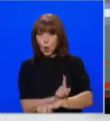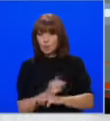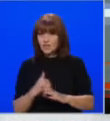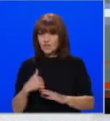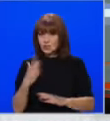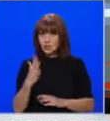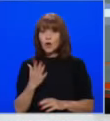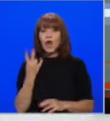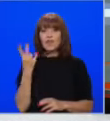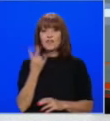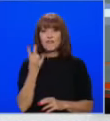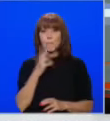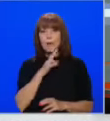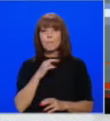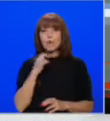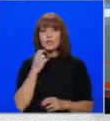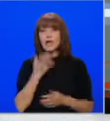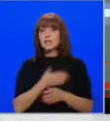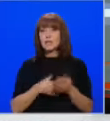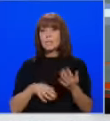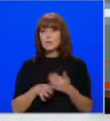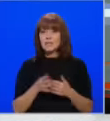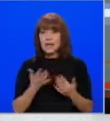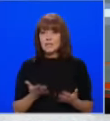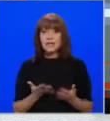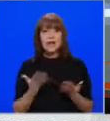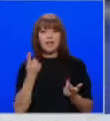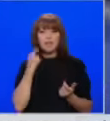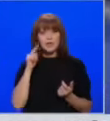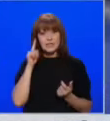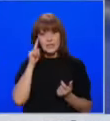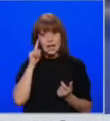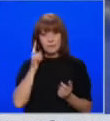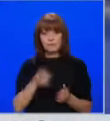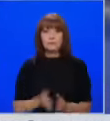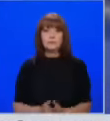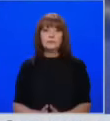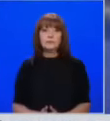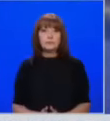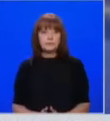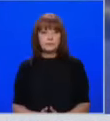двама полицаи. Какво се знае до този момент, ще научим сега от Аксения Ангелова. Добър вечер!